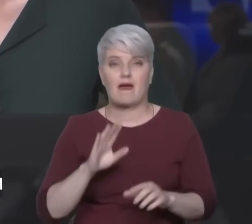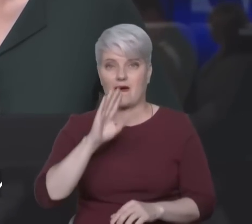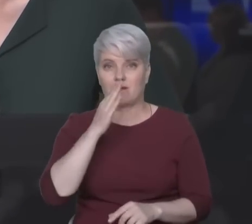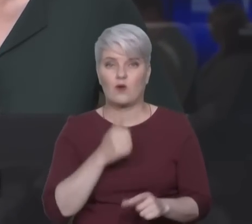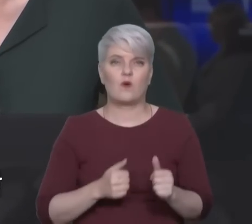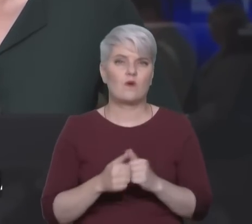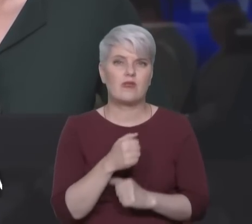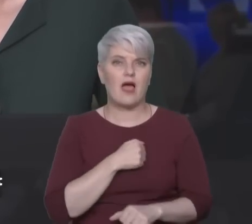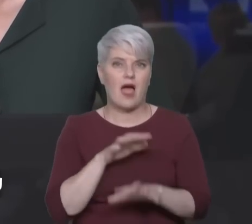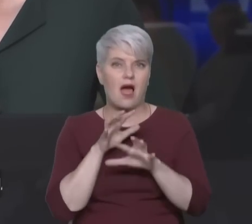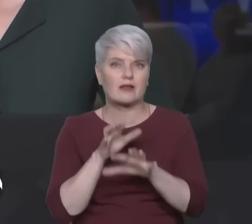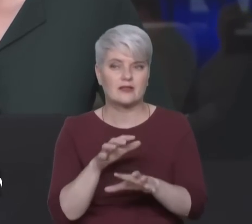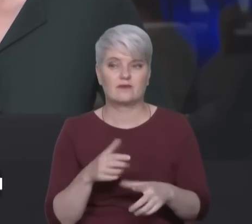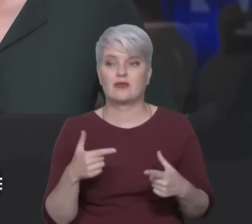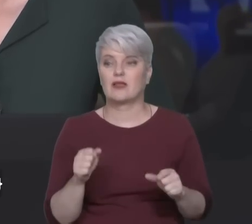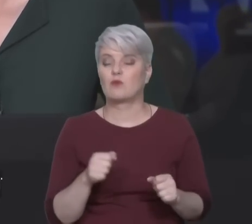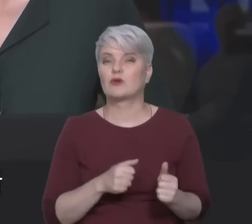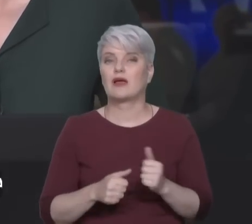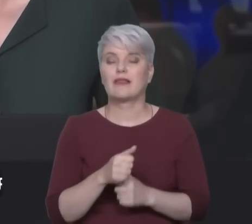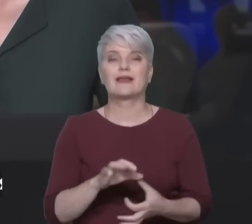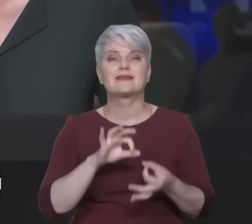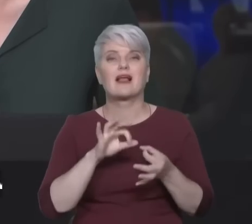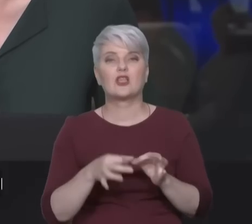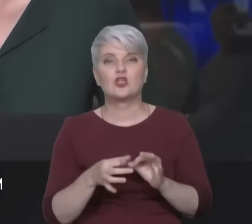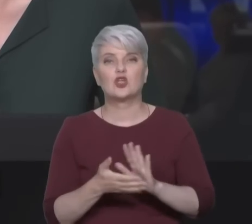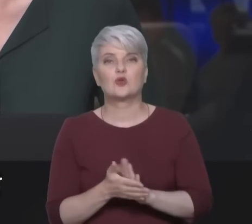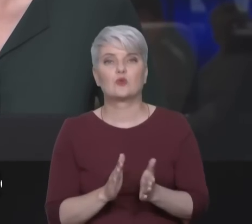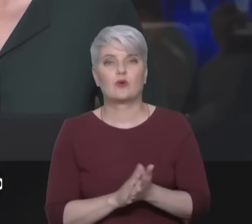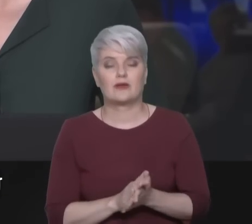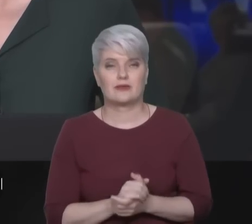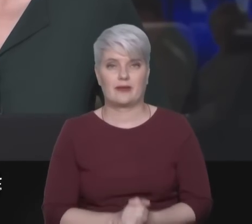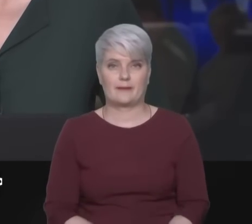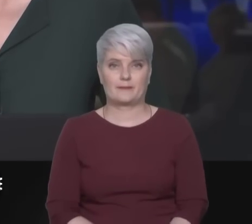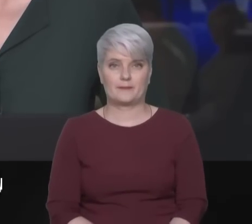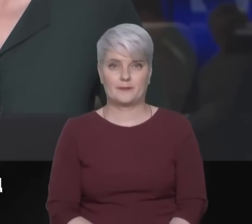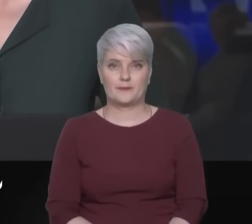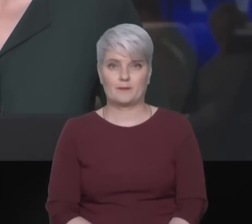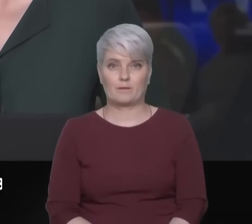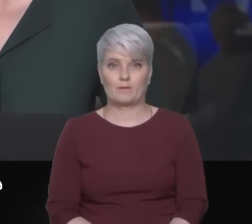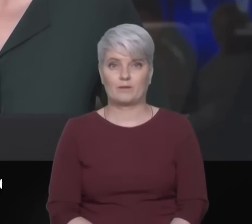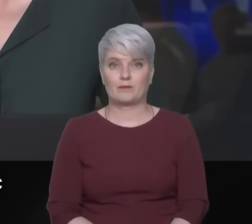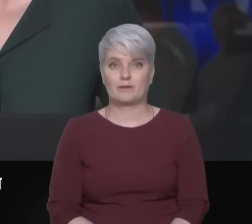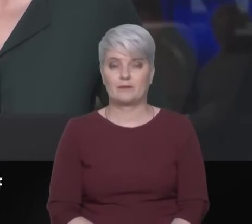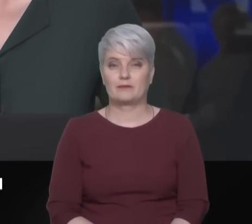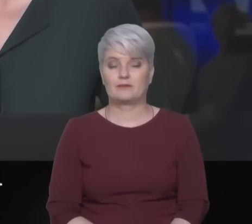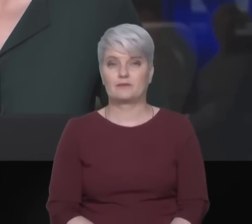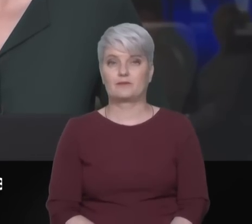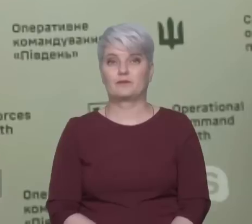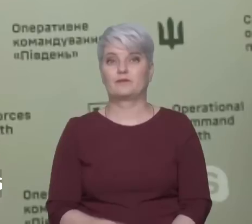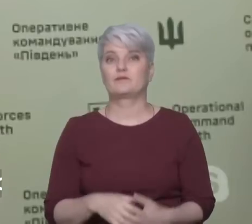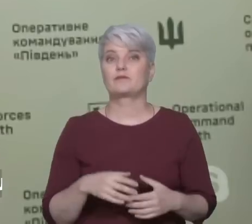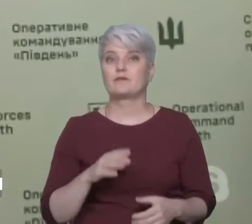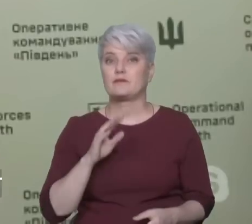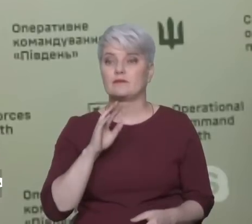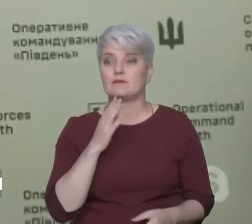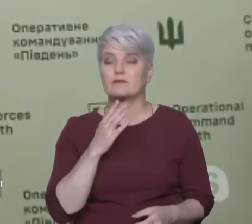де найскладніша ситуація, яку тримають наші захисники? Вони зазнають дуже